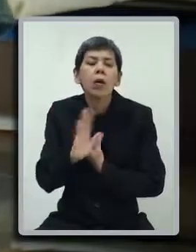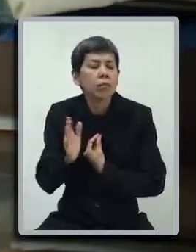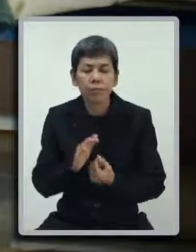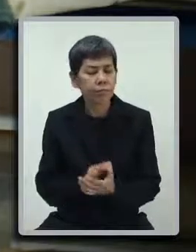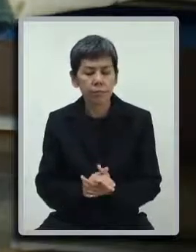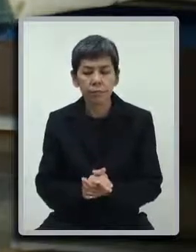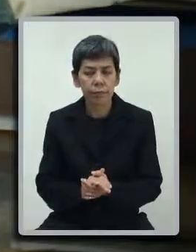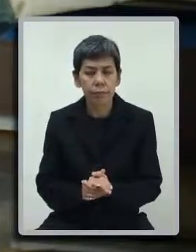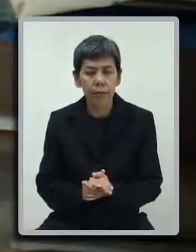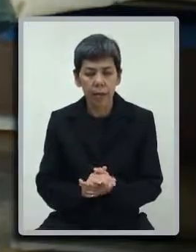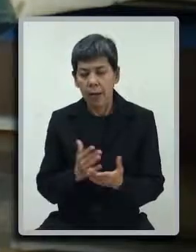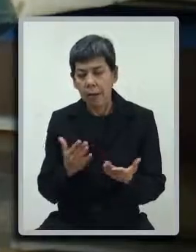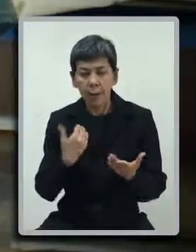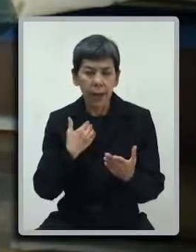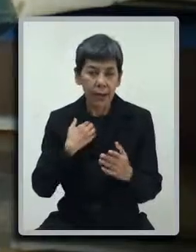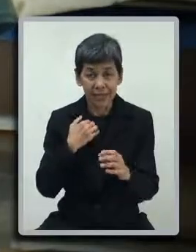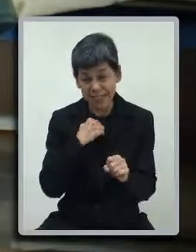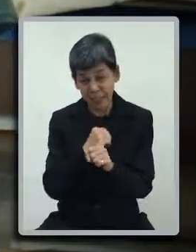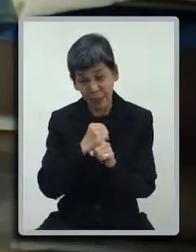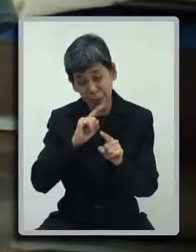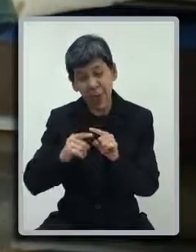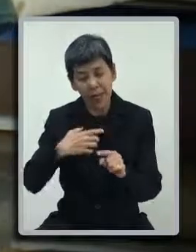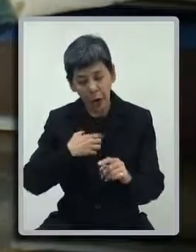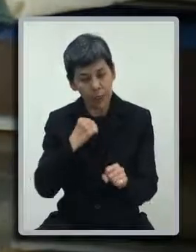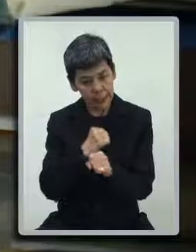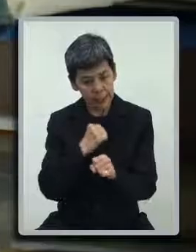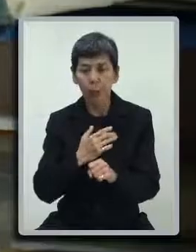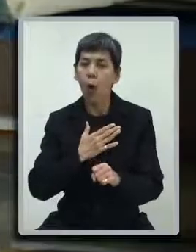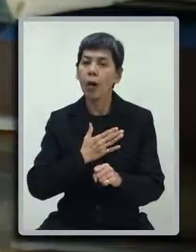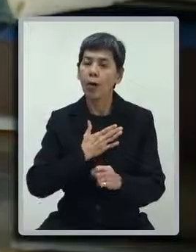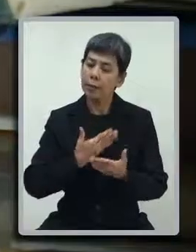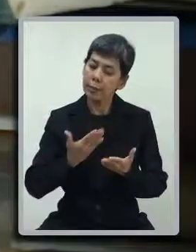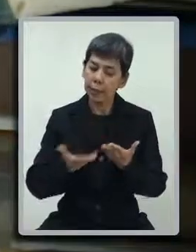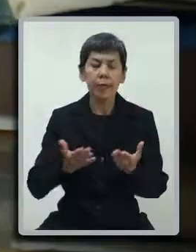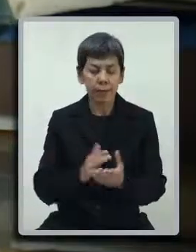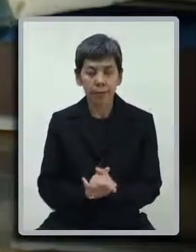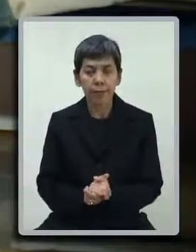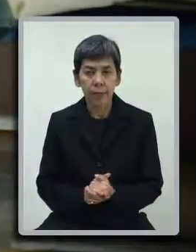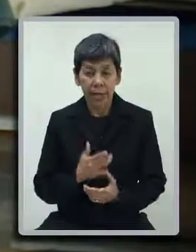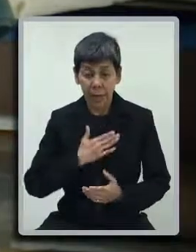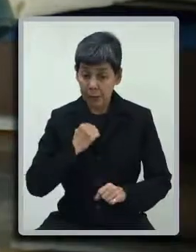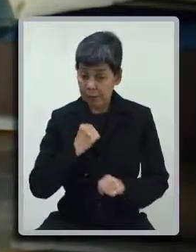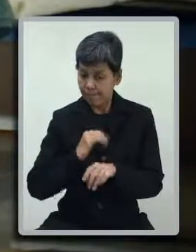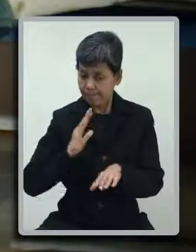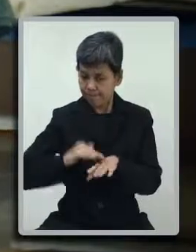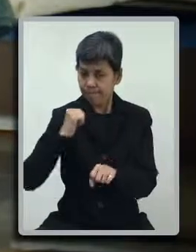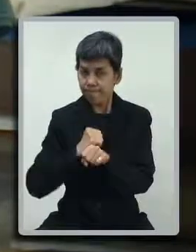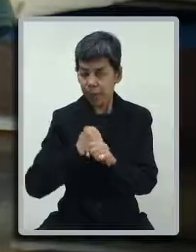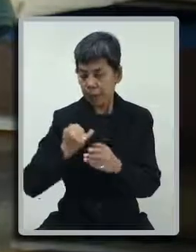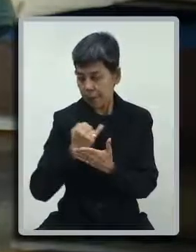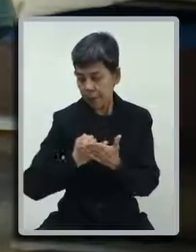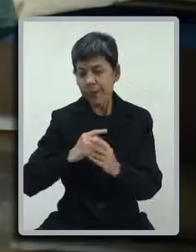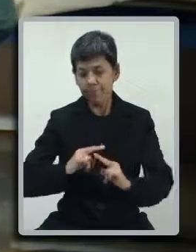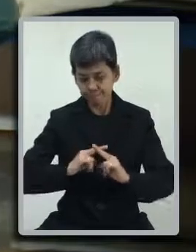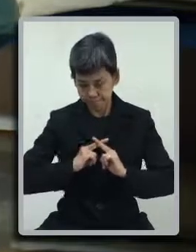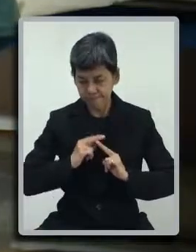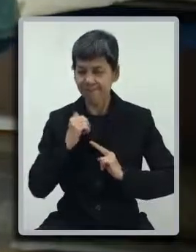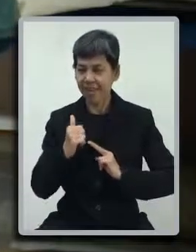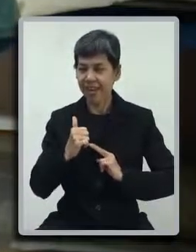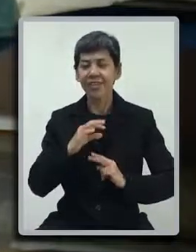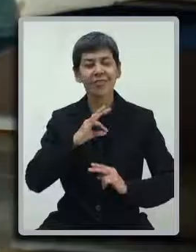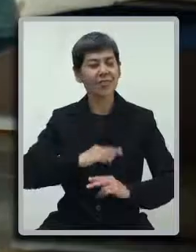ขอเงินคนอื่นที่มาทำในสิ่งต่างๆที่เราอยากจะใช้จ่ายอะไรพวกนี้ครับคือเราสามารถหาเงินมาด้วย